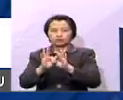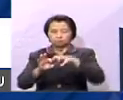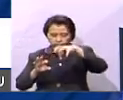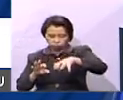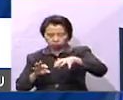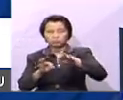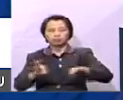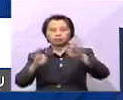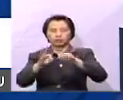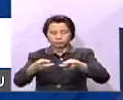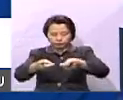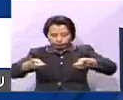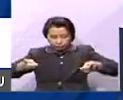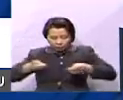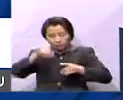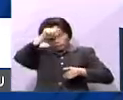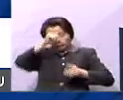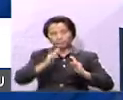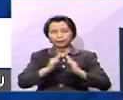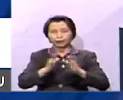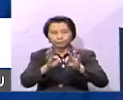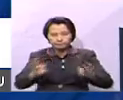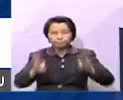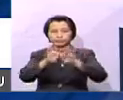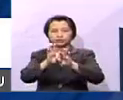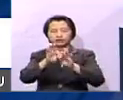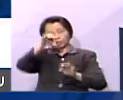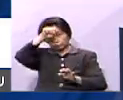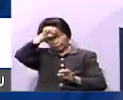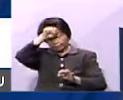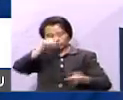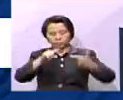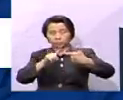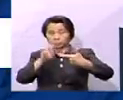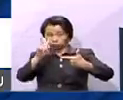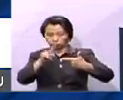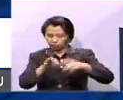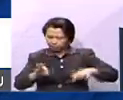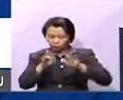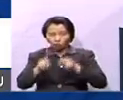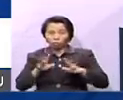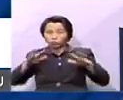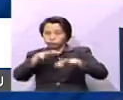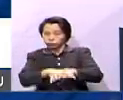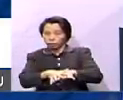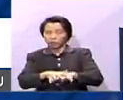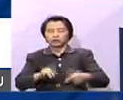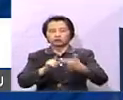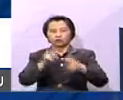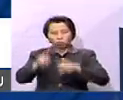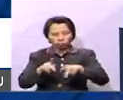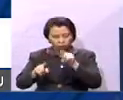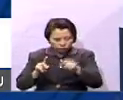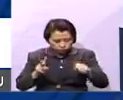dalam daerah yang menjadi Bandar utama contoh segaman dan yang keduanya kepadatan penduduk mesti tidak kurang